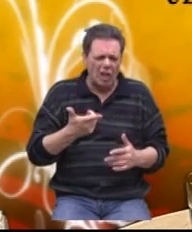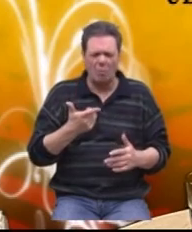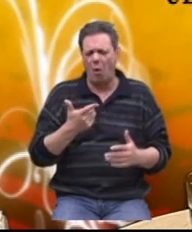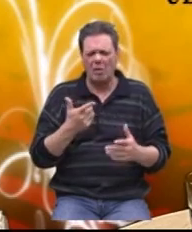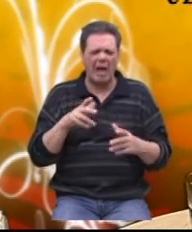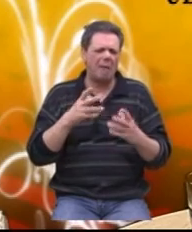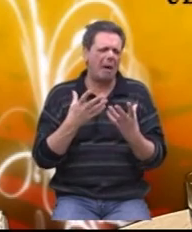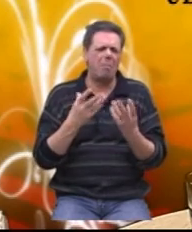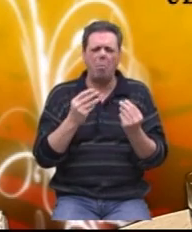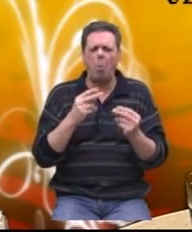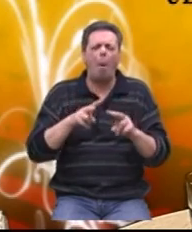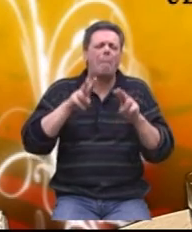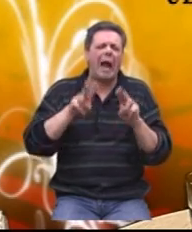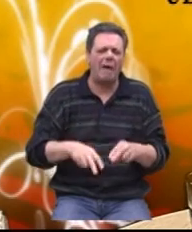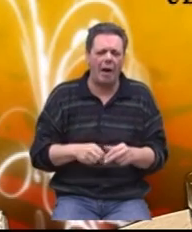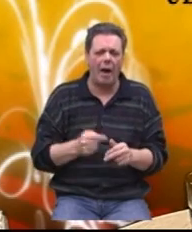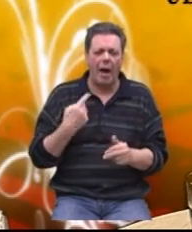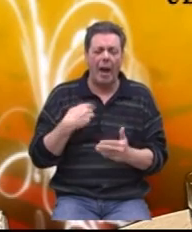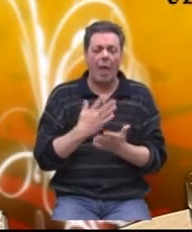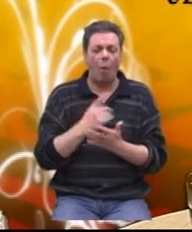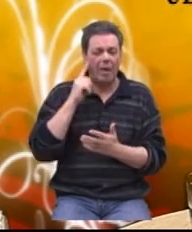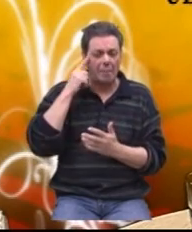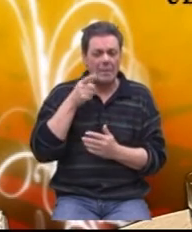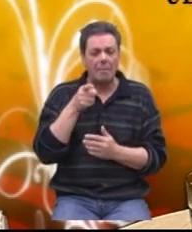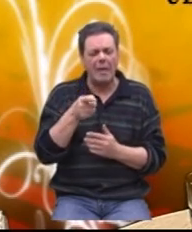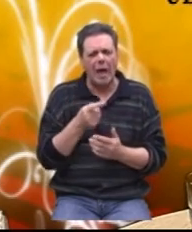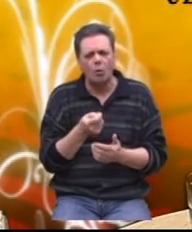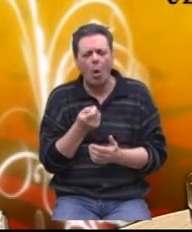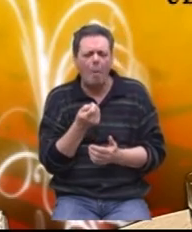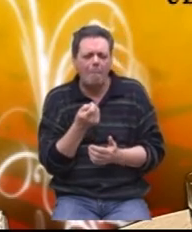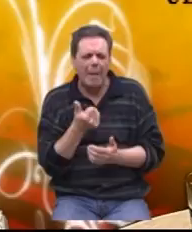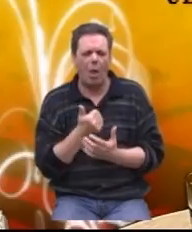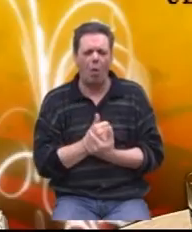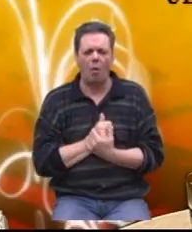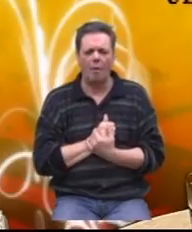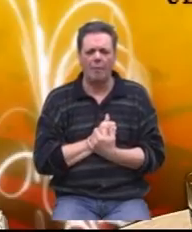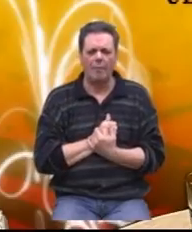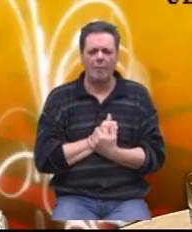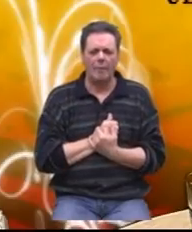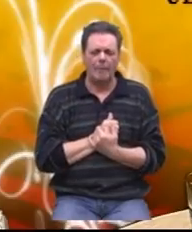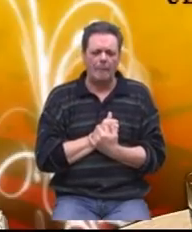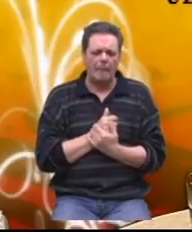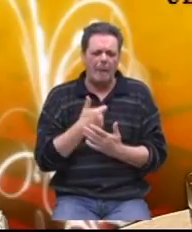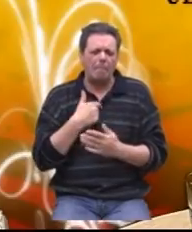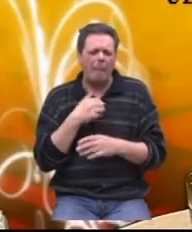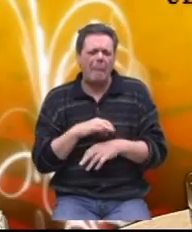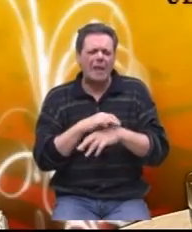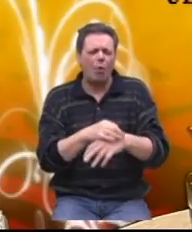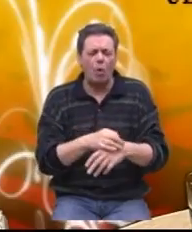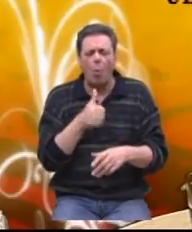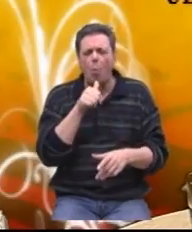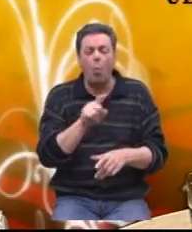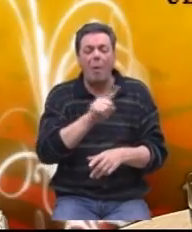govoriti na što i na što ne, ali uvijek mislim da je to pomalo nas furaju u neke